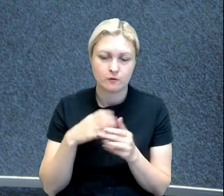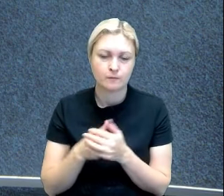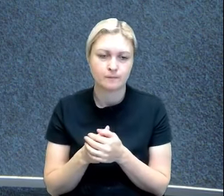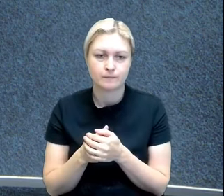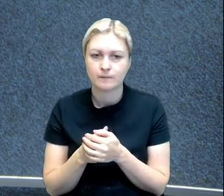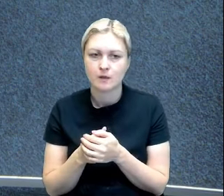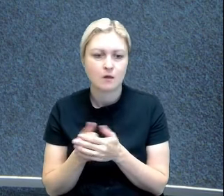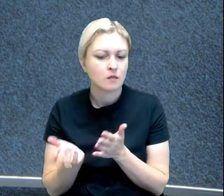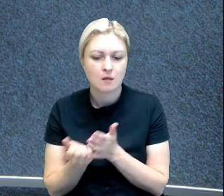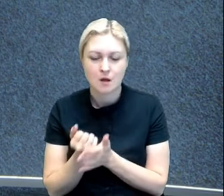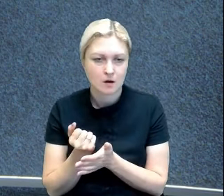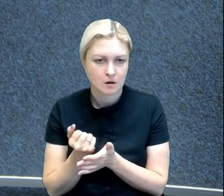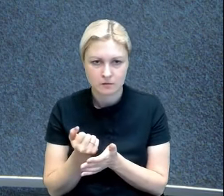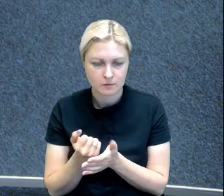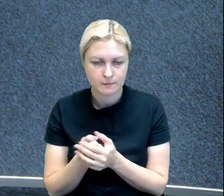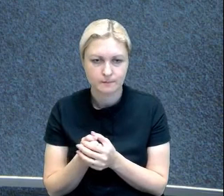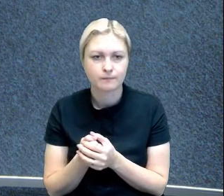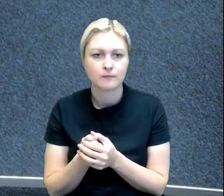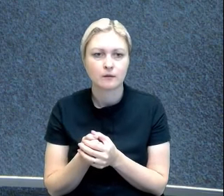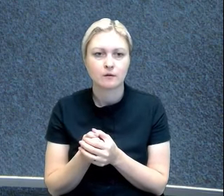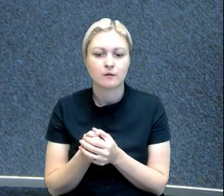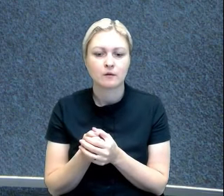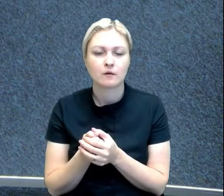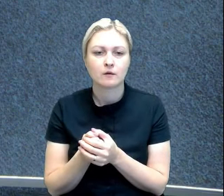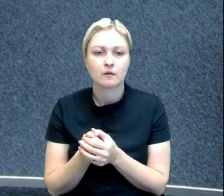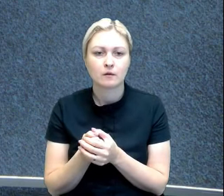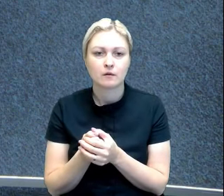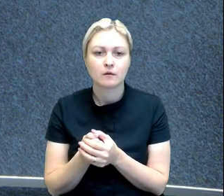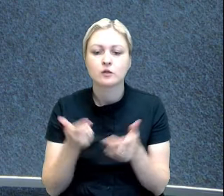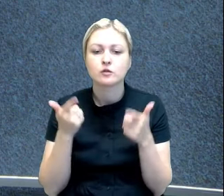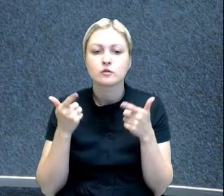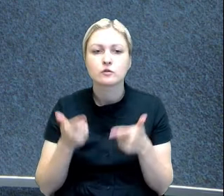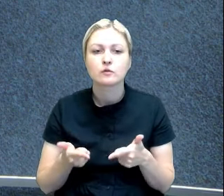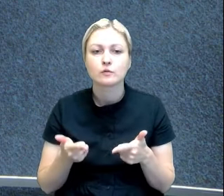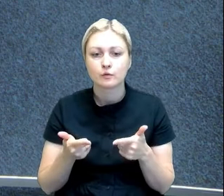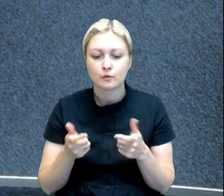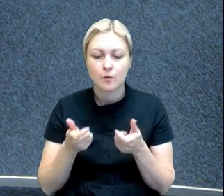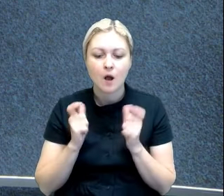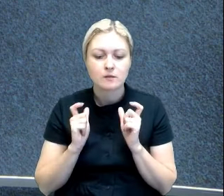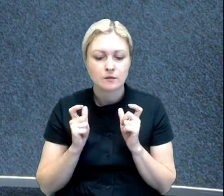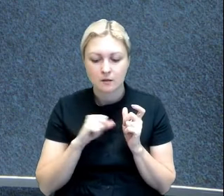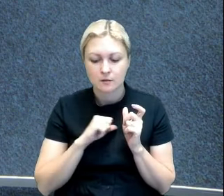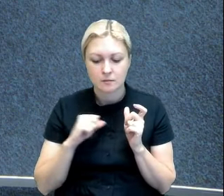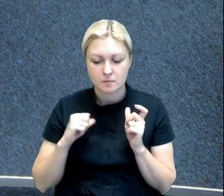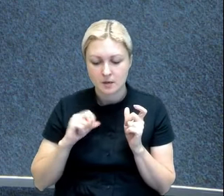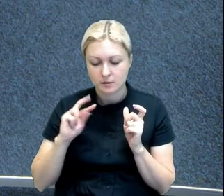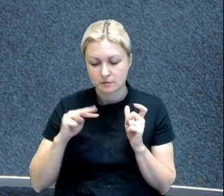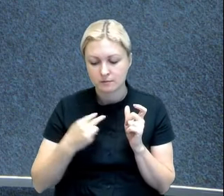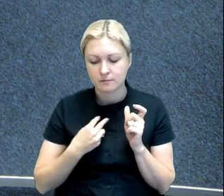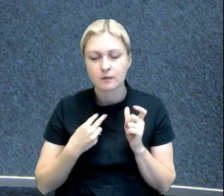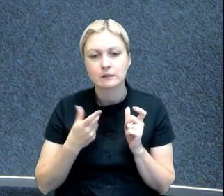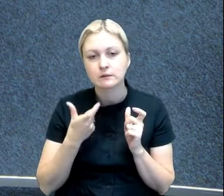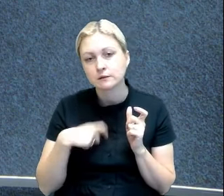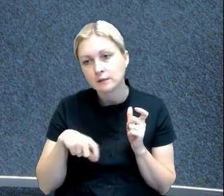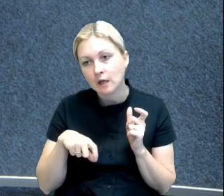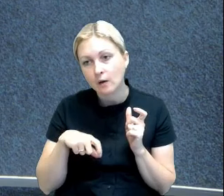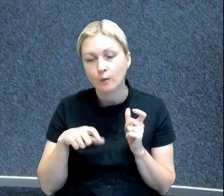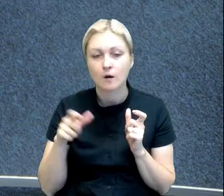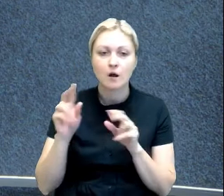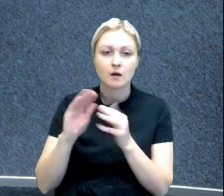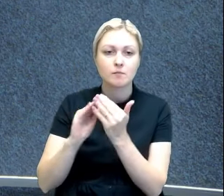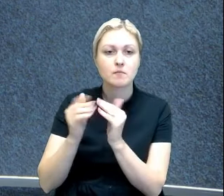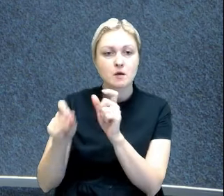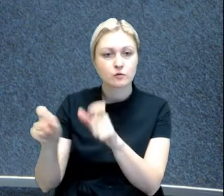niekada e nors iš tiesų reikia atsakyt sau du į du klausimus reikalinga šita paslauga miestiečiams